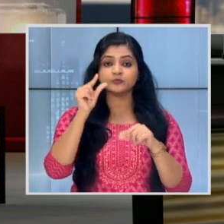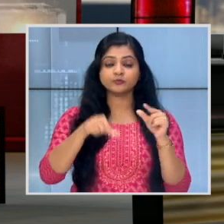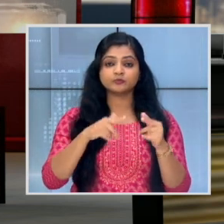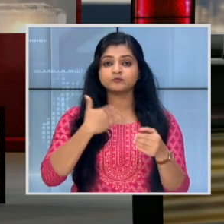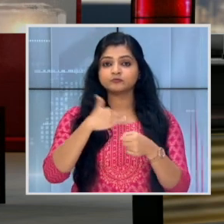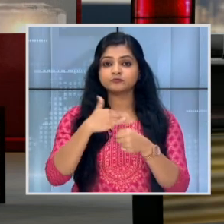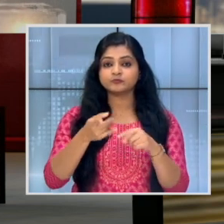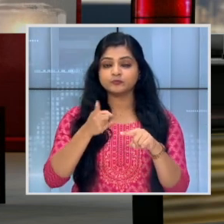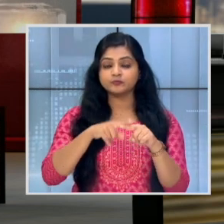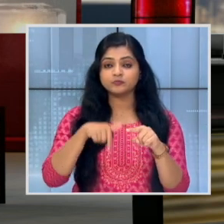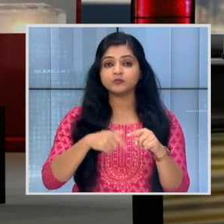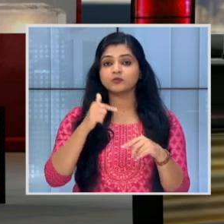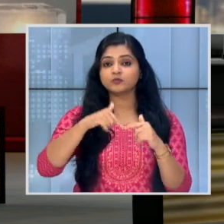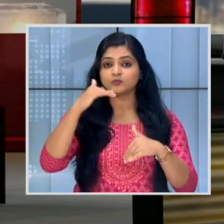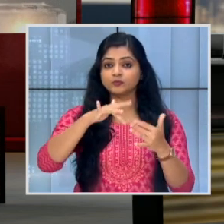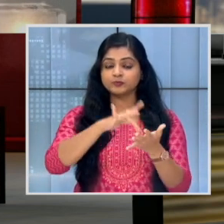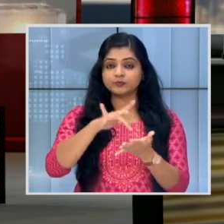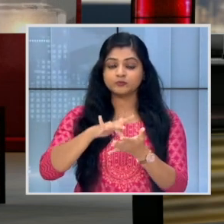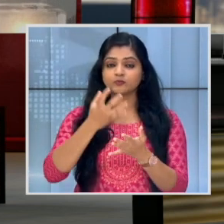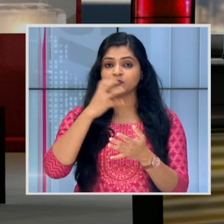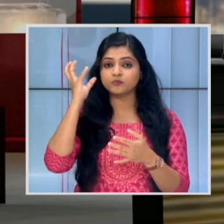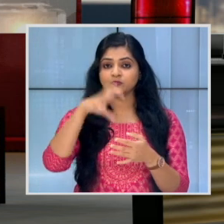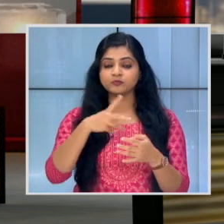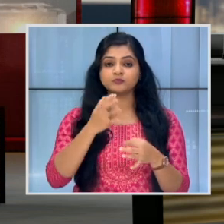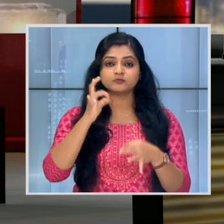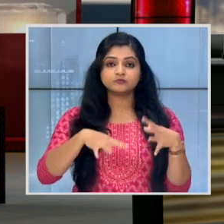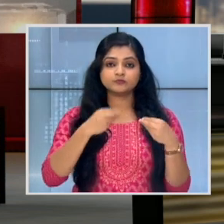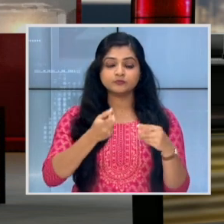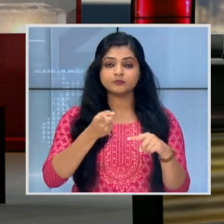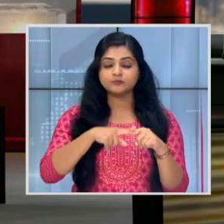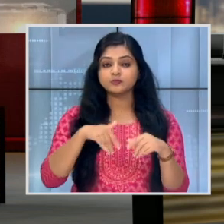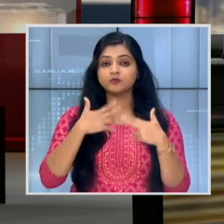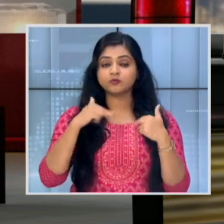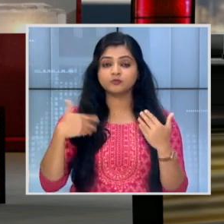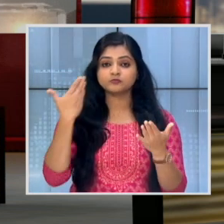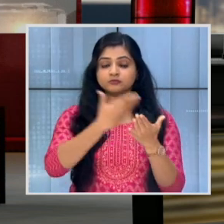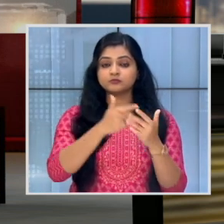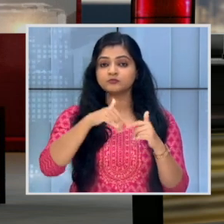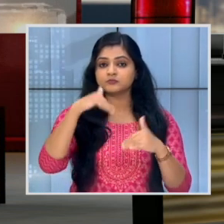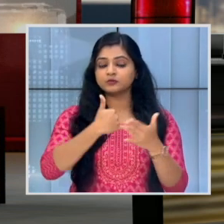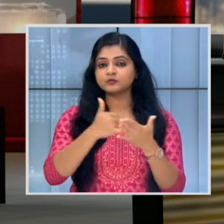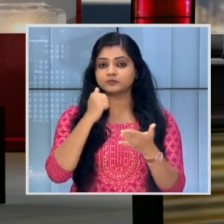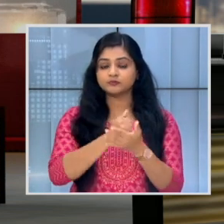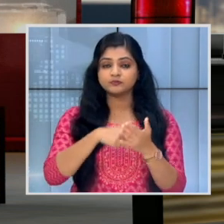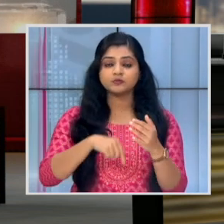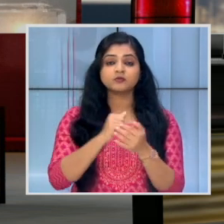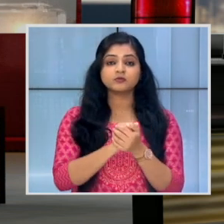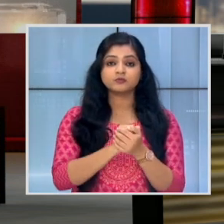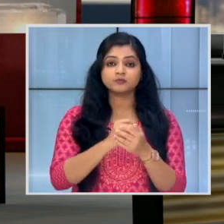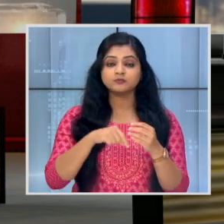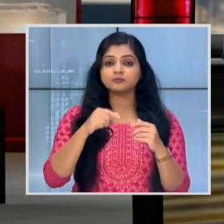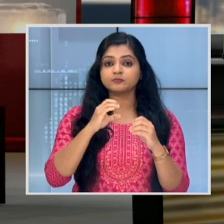ബോംബേറും തീവെപ്പും ഉണ്ടായി. തെരഞ്ഞെടുപ്പ് അസാധുവാക്കണമെന്നാവശ്യപ്പെട്ട് കോൺഗ്രസ് ഹൈക്കോടതിയെ സമീപിച്ചു. തെരഞ്ഞെടുപ്പ് നടക്കേണ്ടത് ബാലറ്റിലൂടെയാണെന്നും